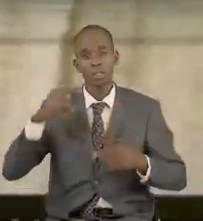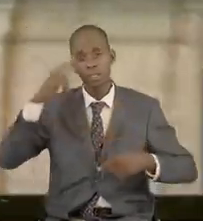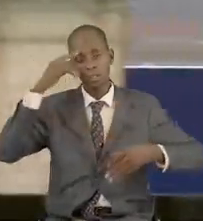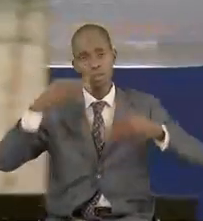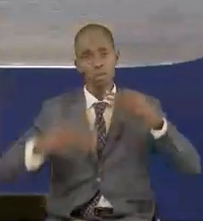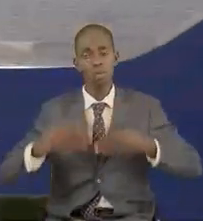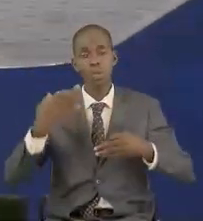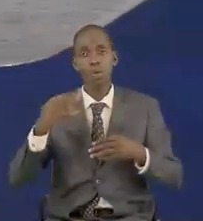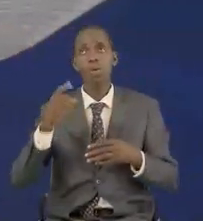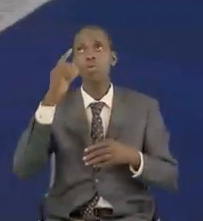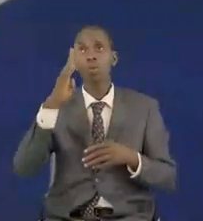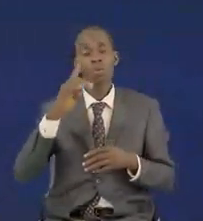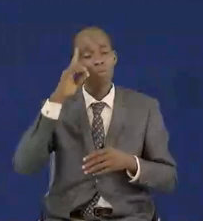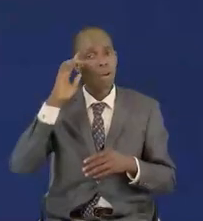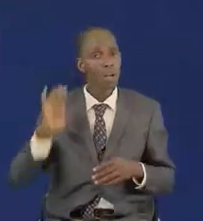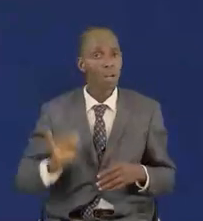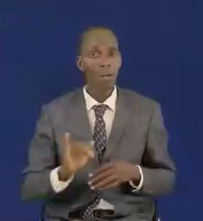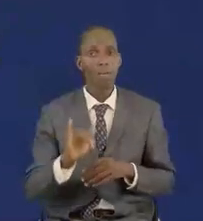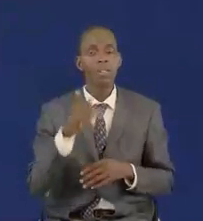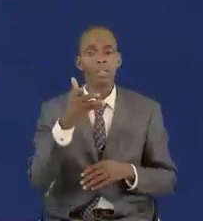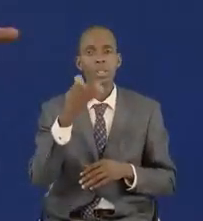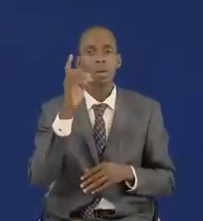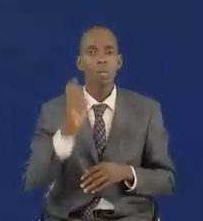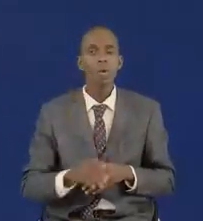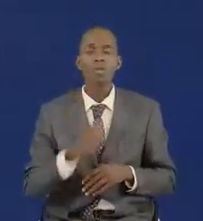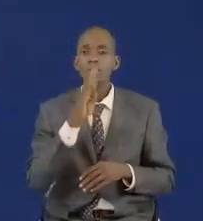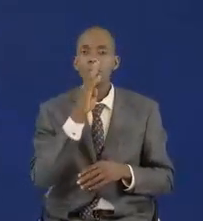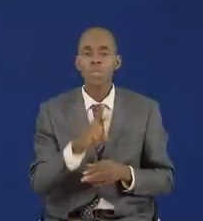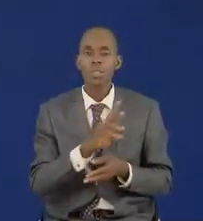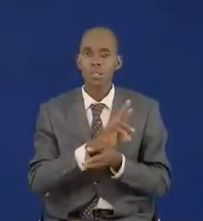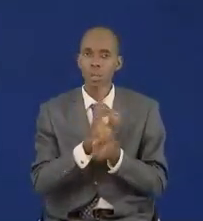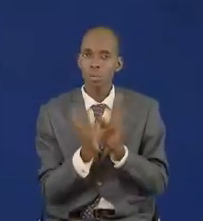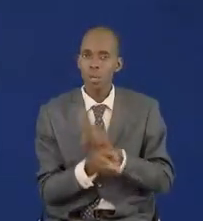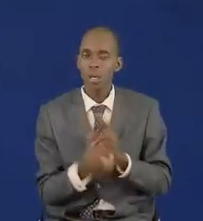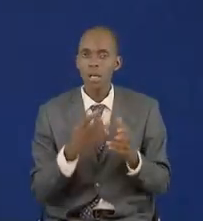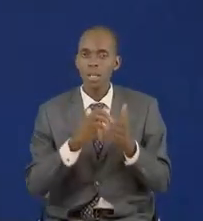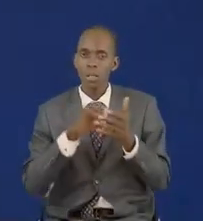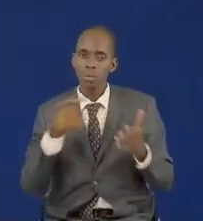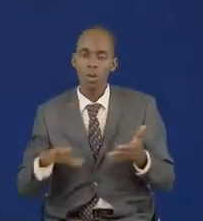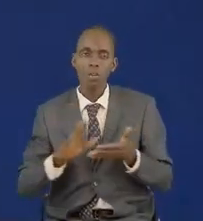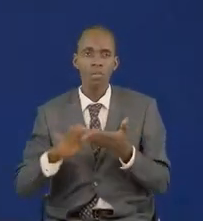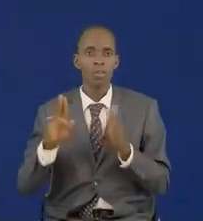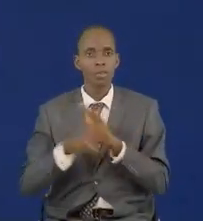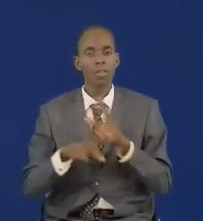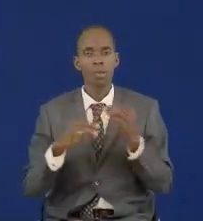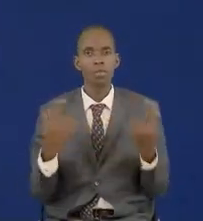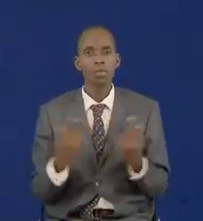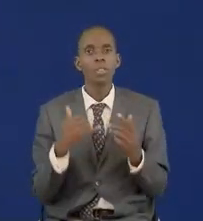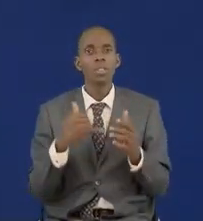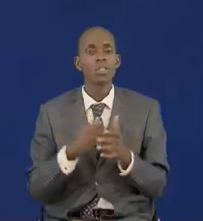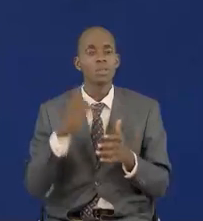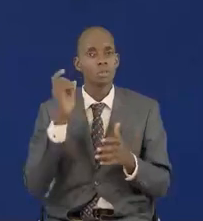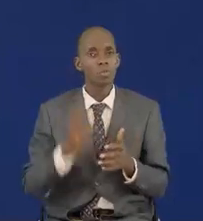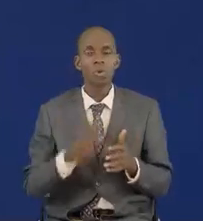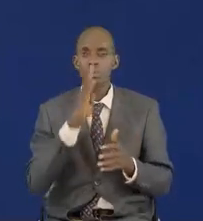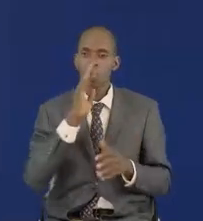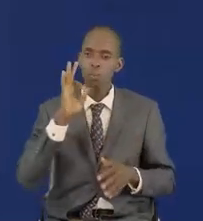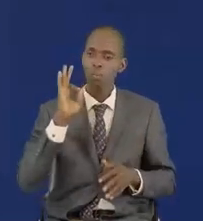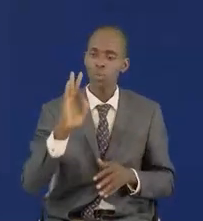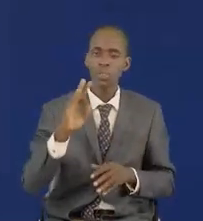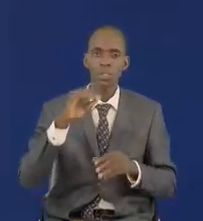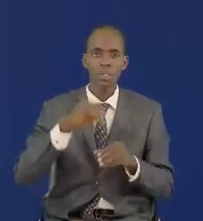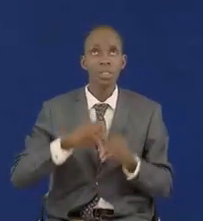il faut la repentance il y aura aussi le pardon la rémission des péchés alors qu'il